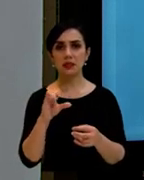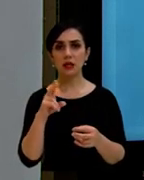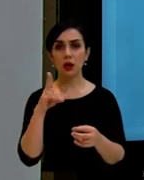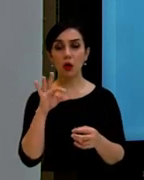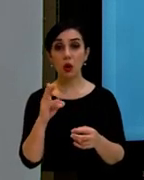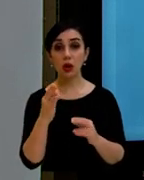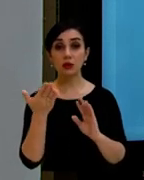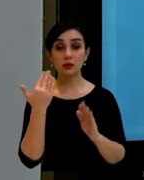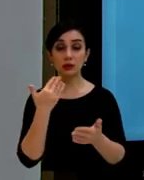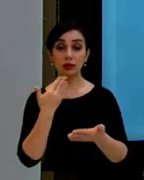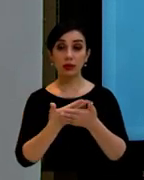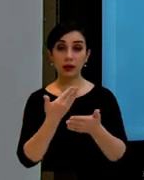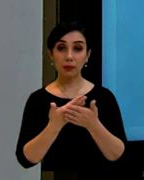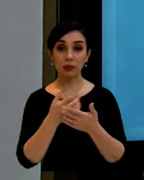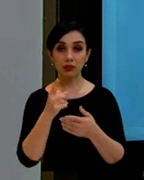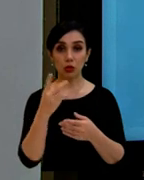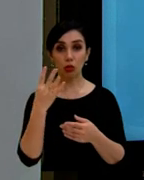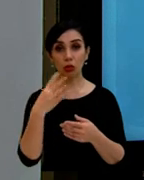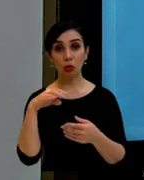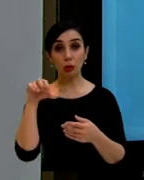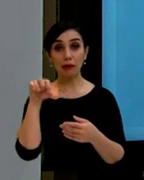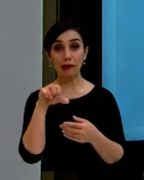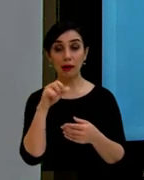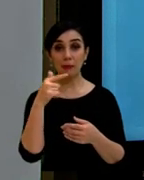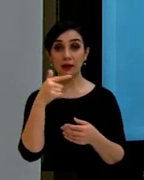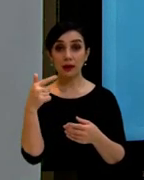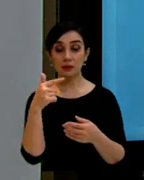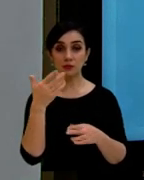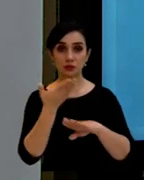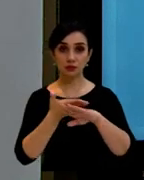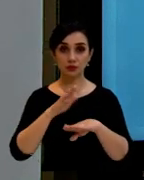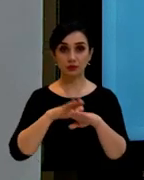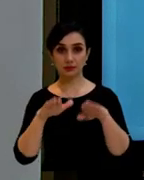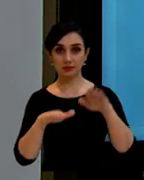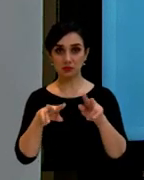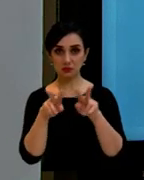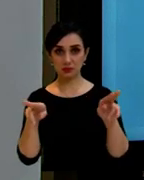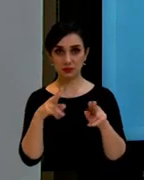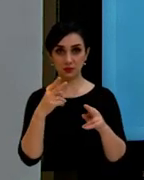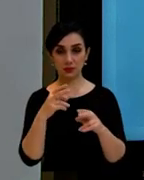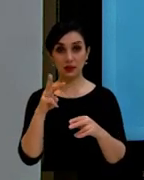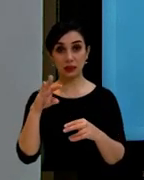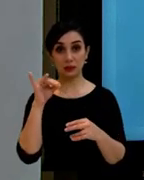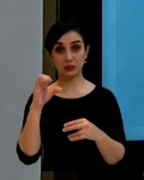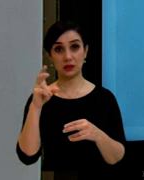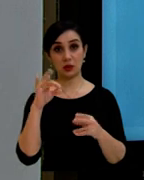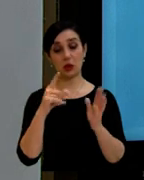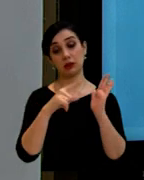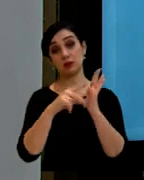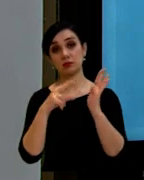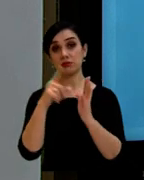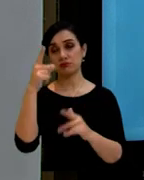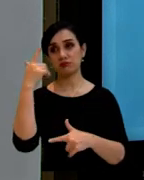misqol so'zi taxminan 4,5 gramga teng bo'lgan og'irlikni bildirgan. Demak, u og'irlik